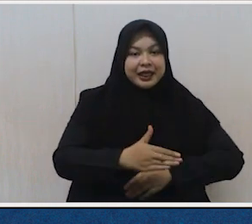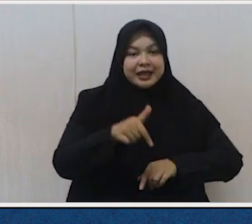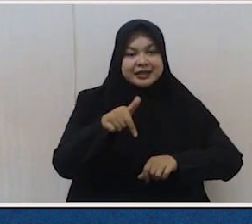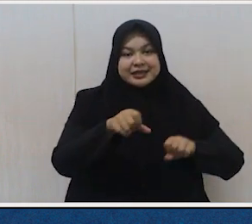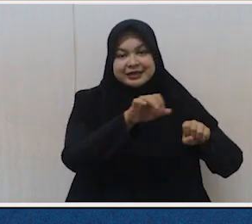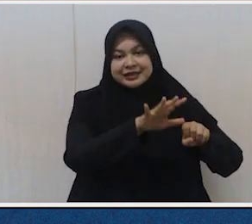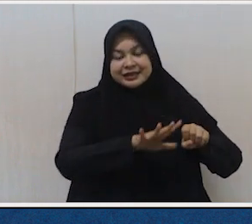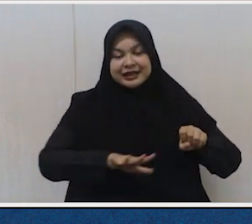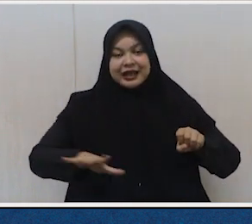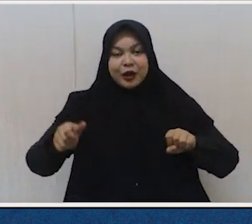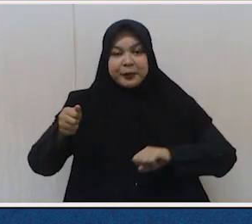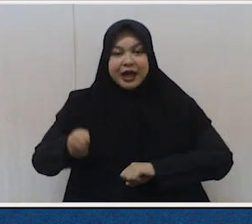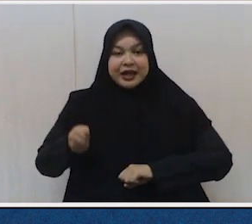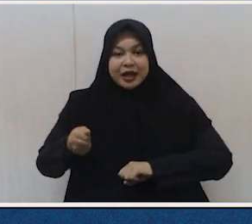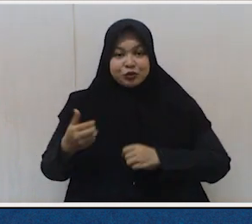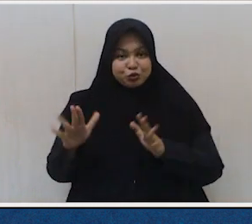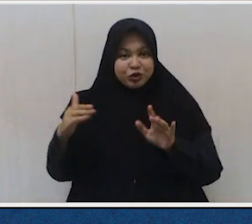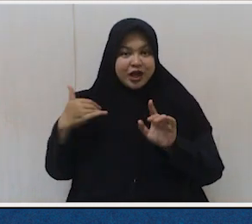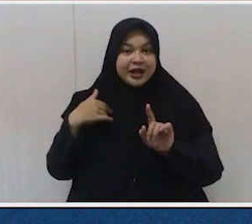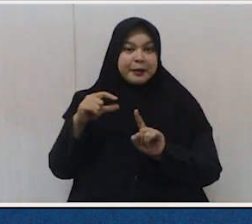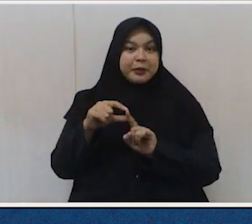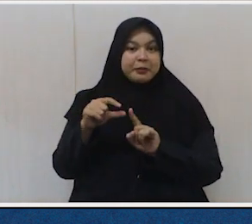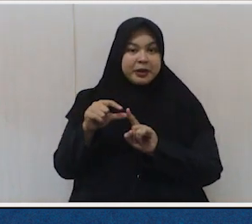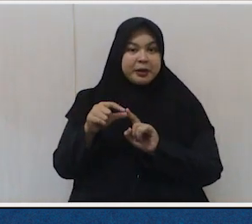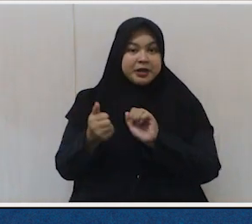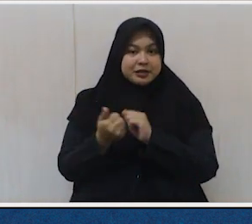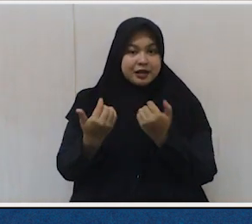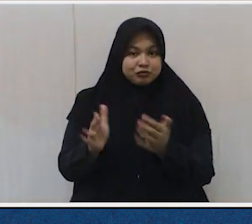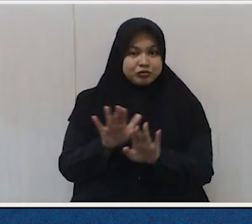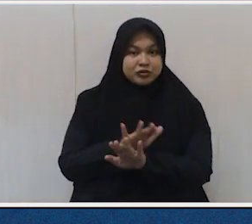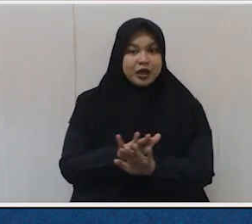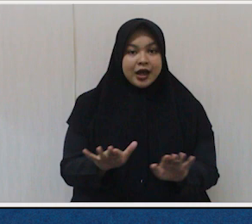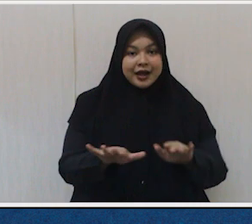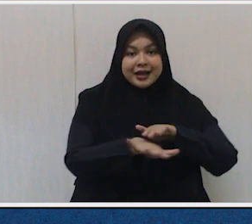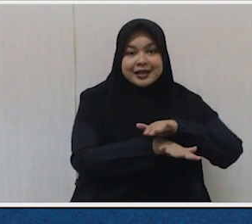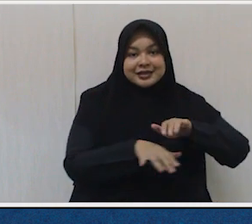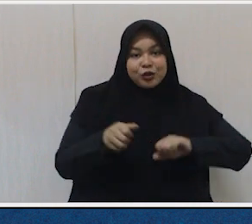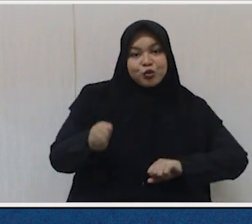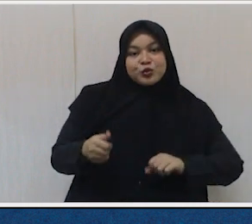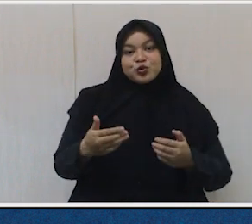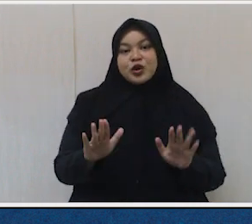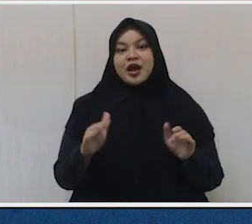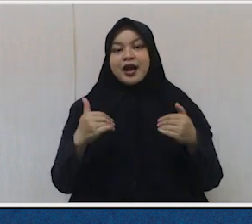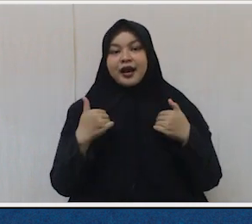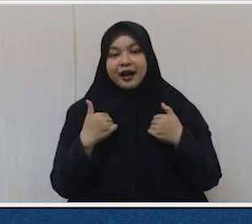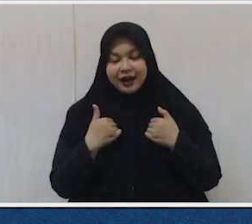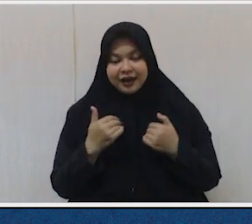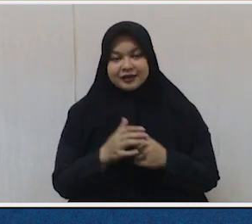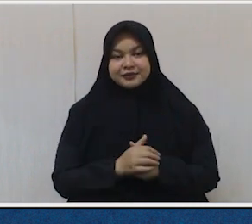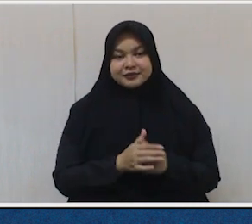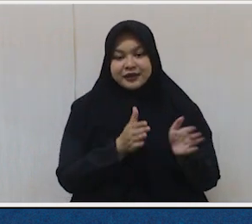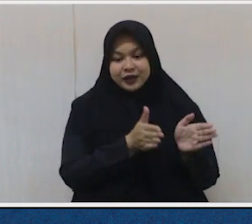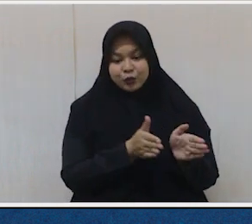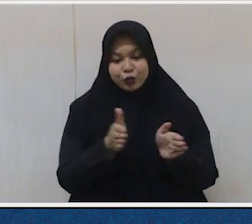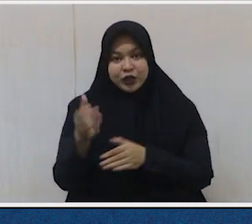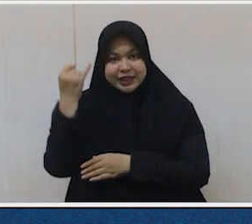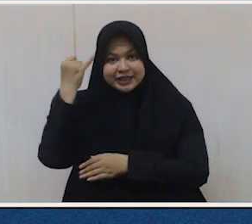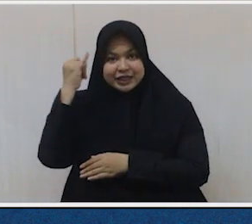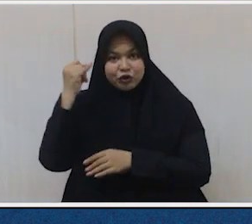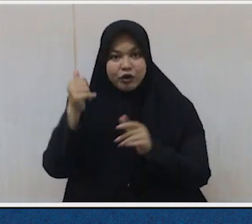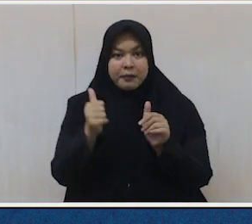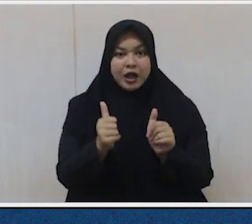ini tinggal bilang sudah ada pp-nya kita sudah menjawab permasalahan itu dasar hukum nya sudah ada lalu kemudian ee